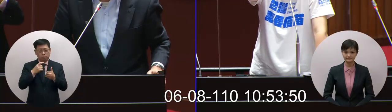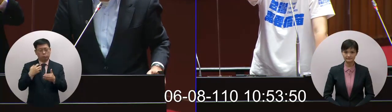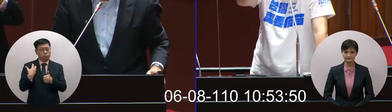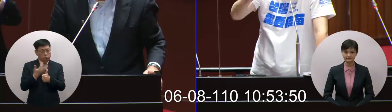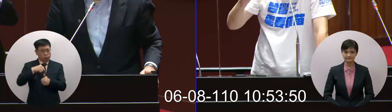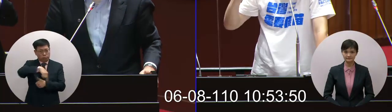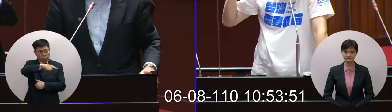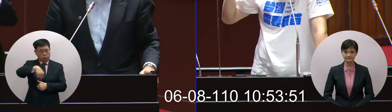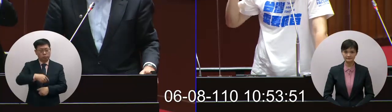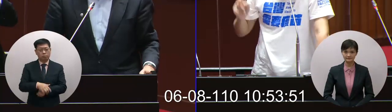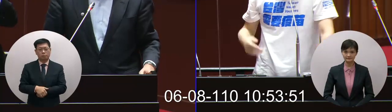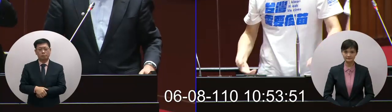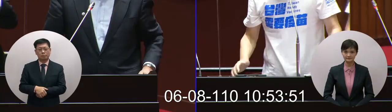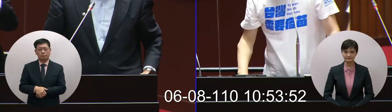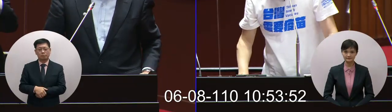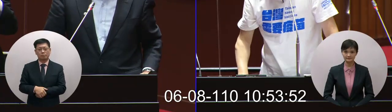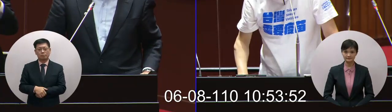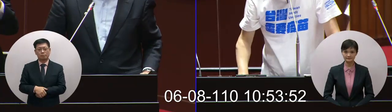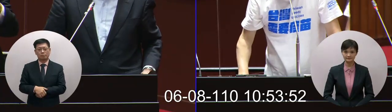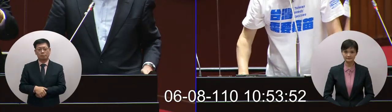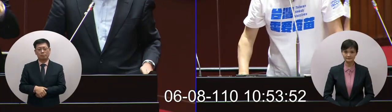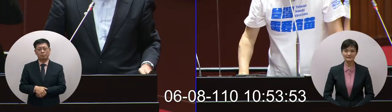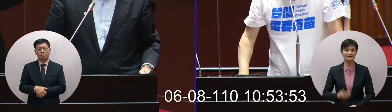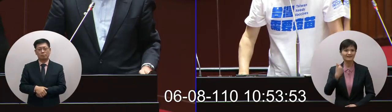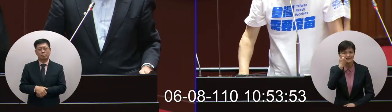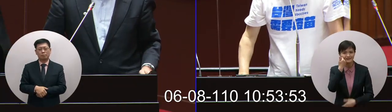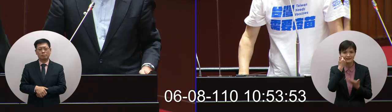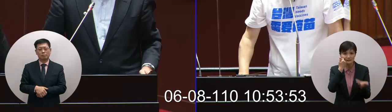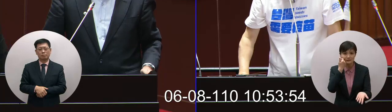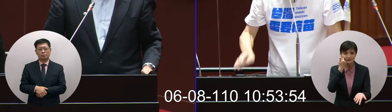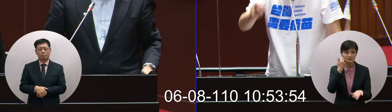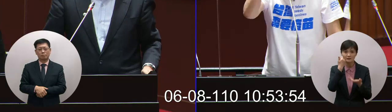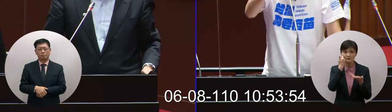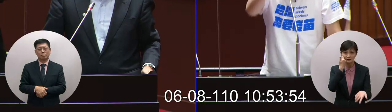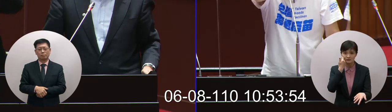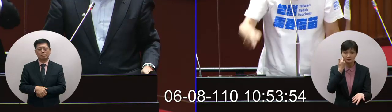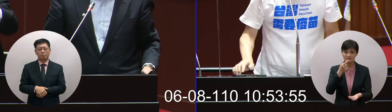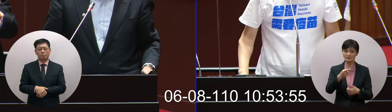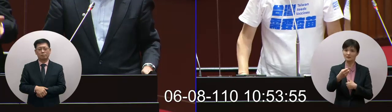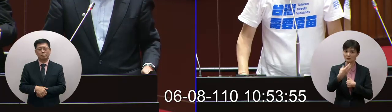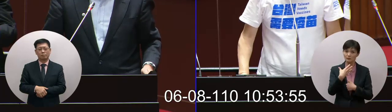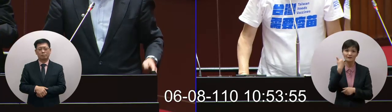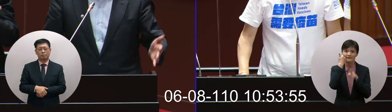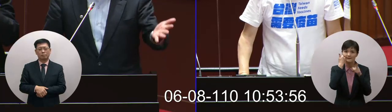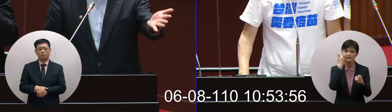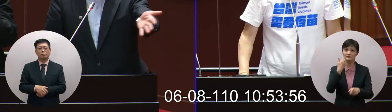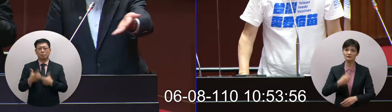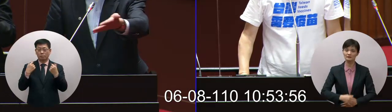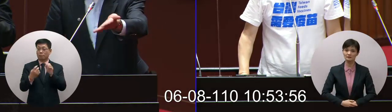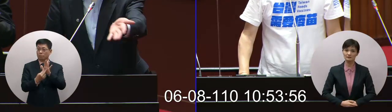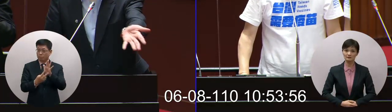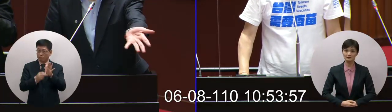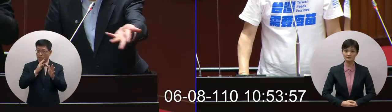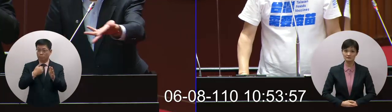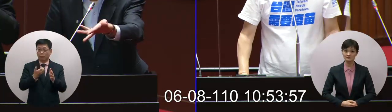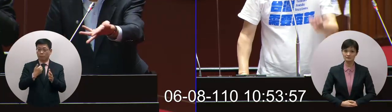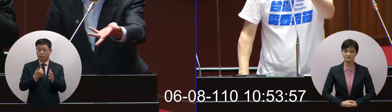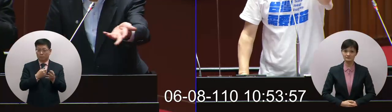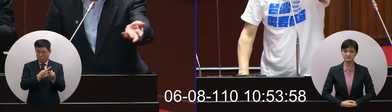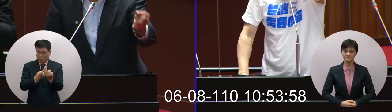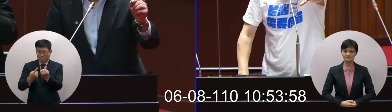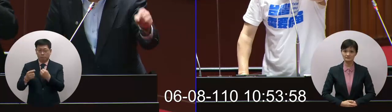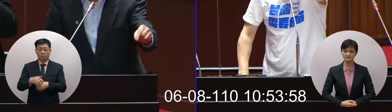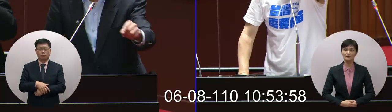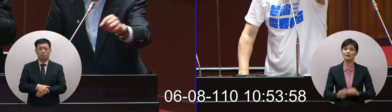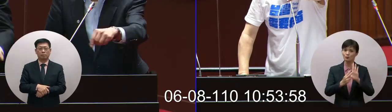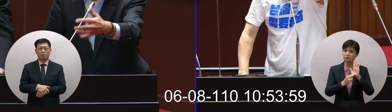作必要的人士啊。 国防 那是谁嘛？ 开会机要不要？ 告诉我那是谁？ 我就讲水电，他相关的人，